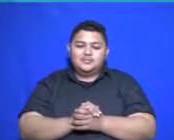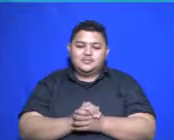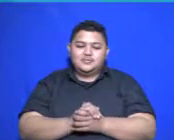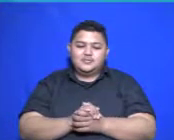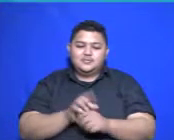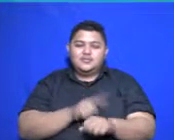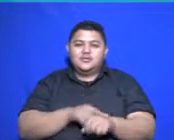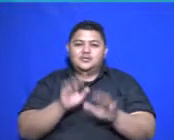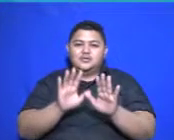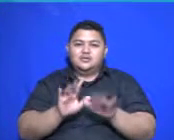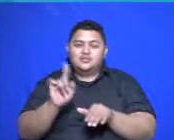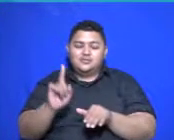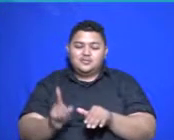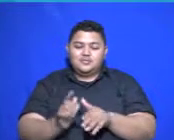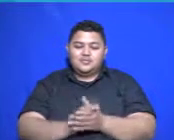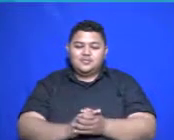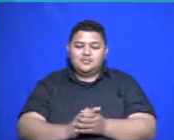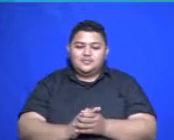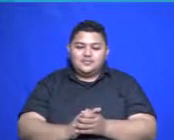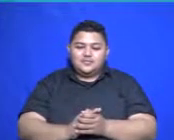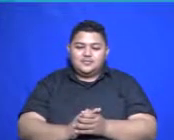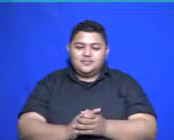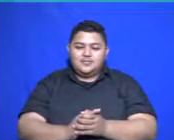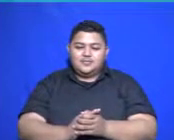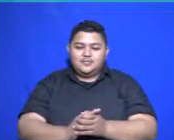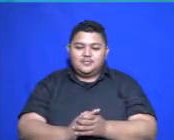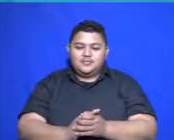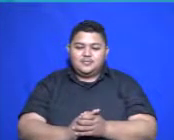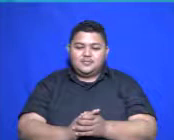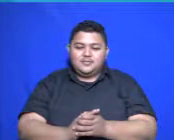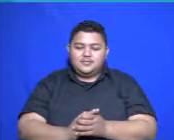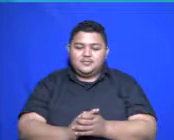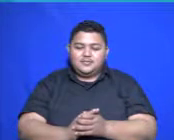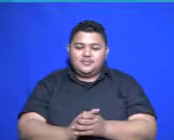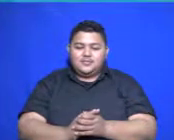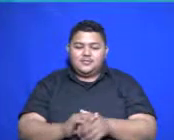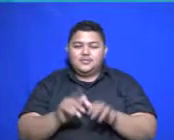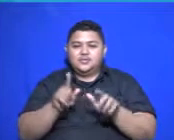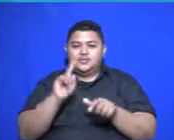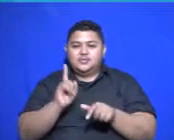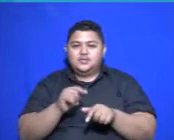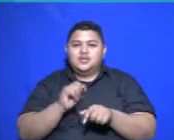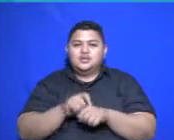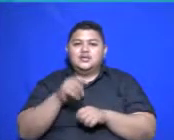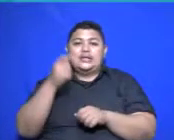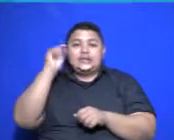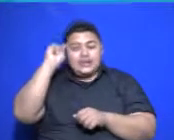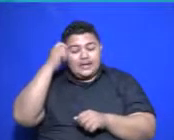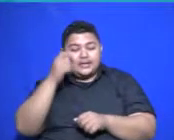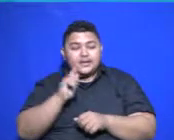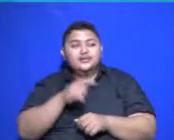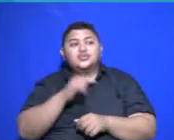Pak 10 menit. Nanti dalam 7 menit kami akan memberikan reminder dan setelah itu nanti akan dilanjutkan